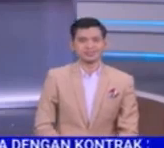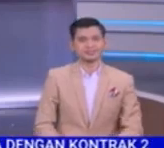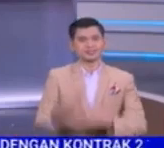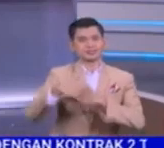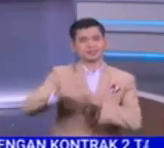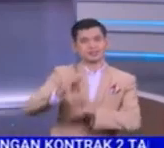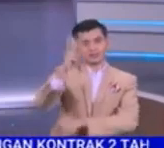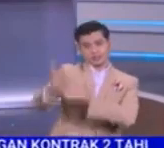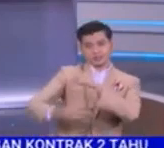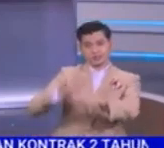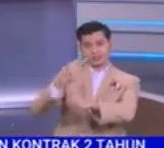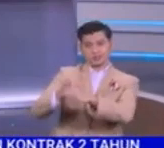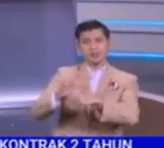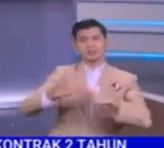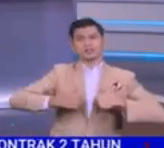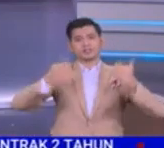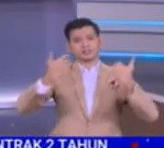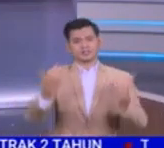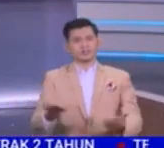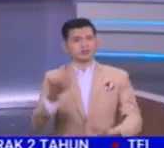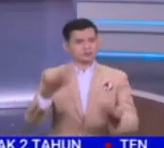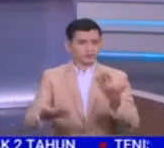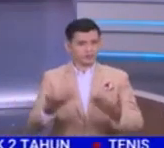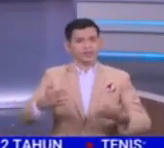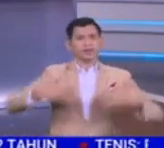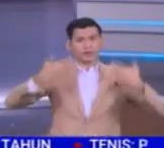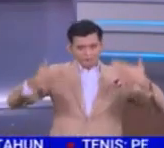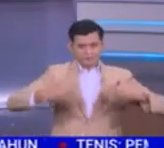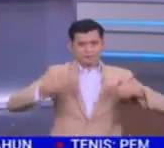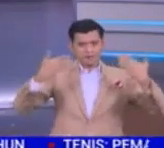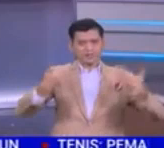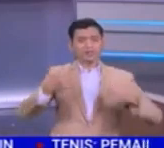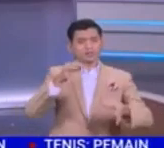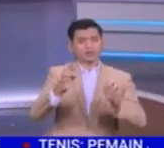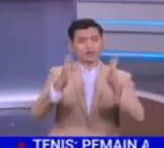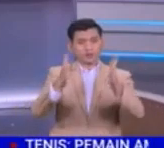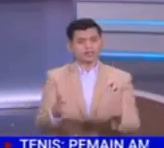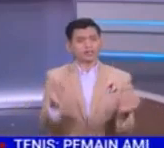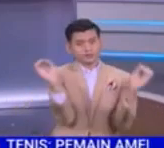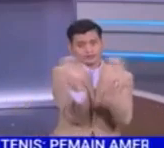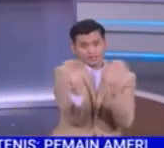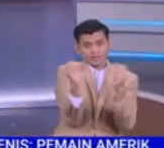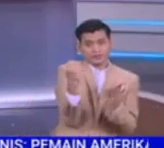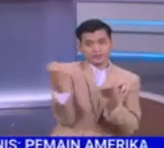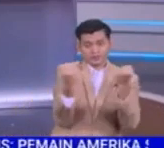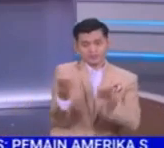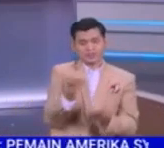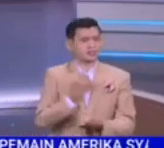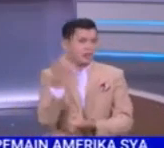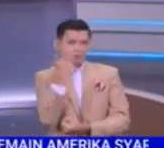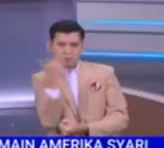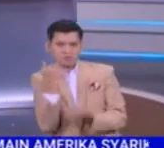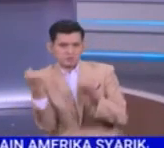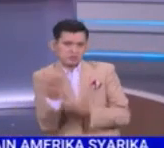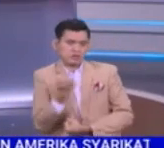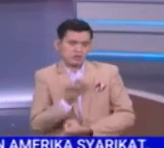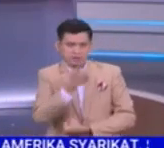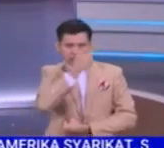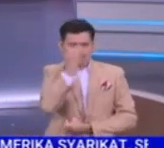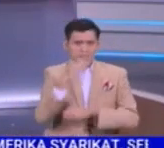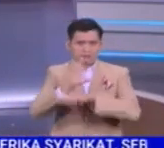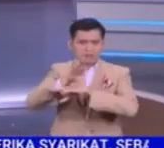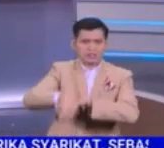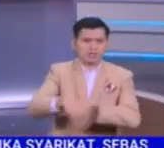Selepas 2 tahun tidak beraya, Aidilfitri kali ini dijangka meriah bagi yang tidak mempunyai kenderaan sendiri atau tidak mahu memandu kerana terpaksa